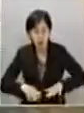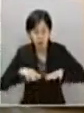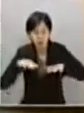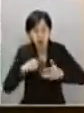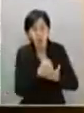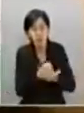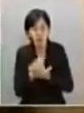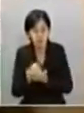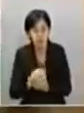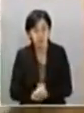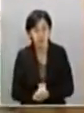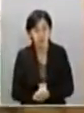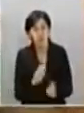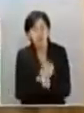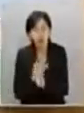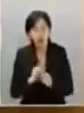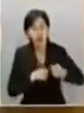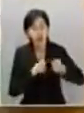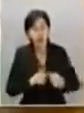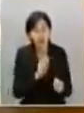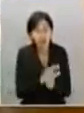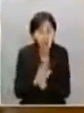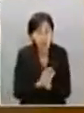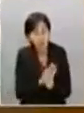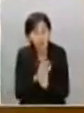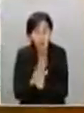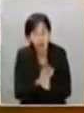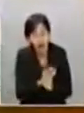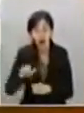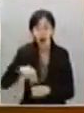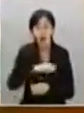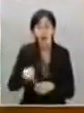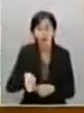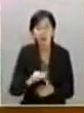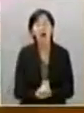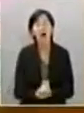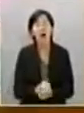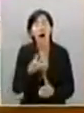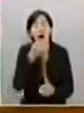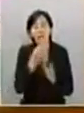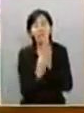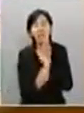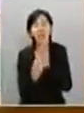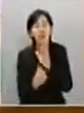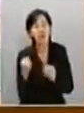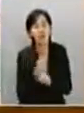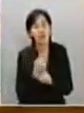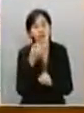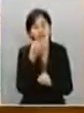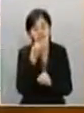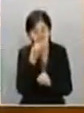ะเดียวกันก็เข้าไปให้กำลังใจชาวบ้านในช่วงนี้นะครับกิจกรรมนี้เป็นกิจกรรมอาชีวบำบัดด้วยการอบรมฝึกอาชีพระยะ